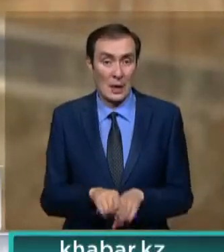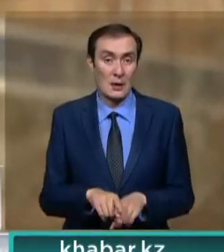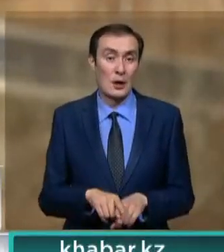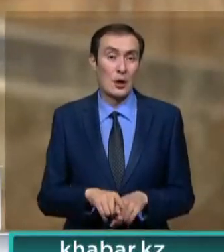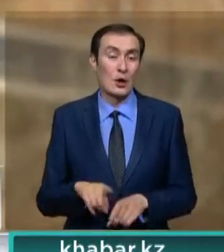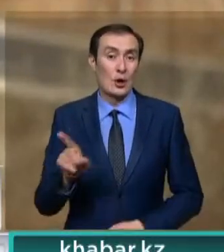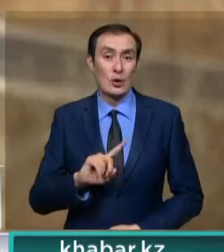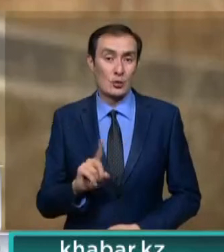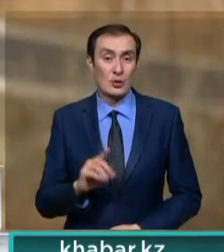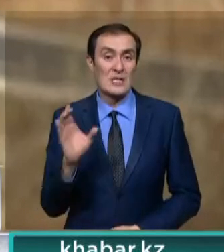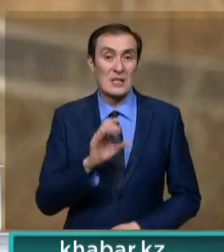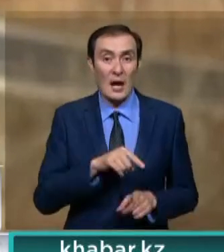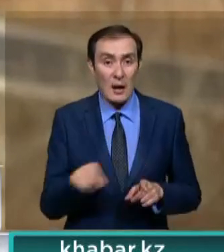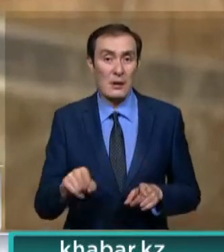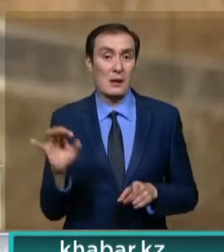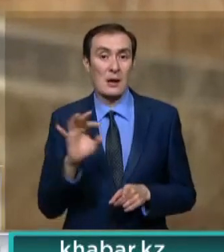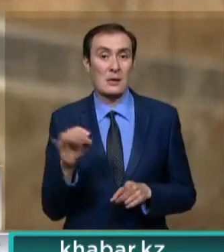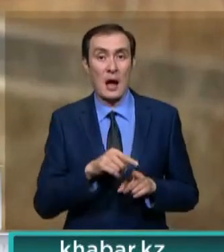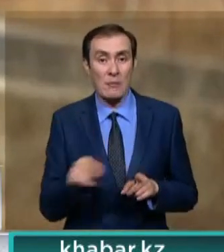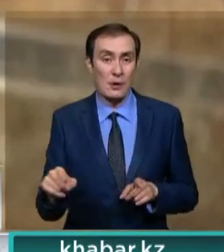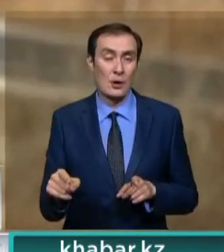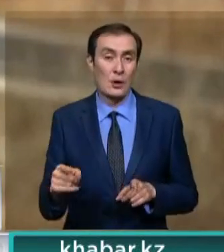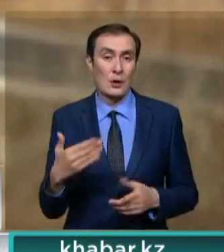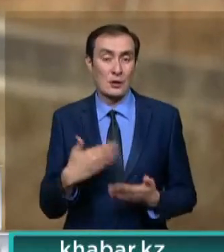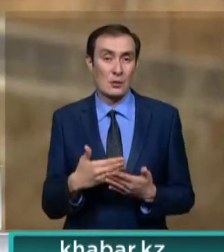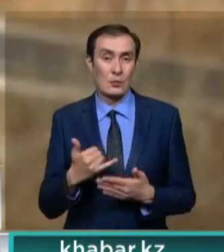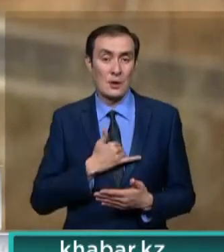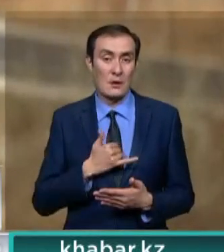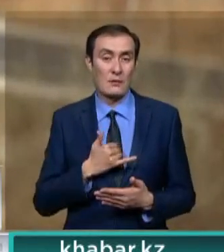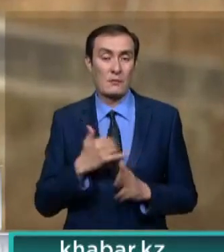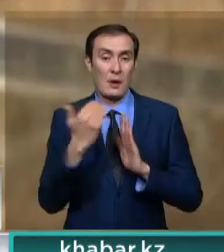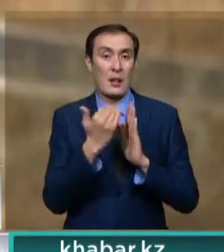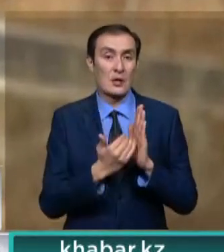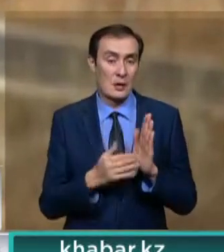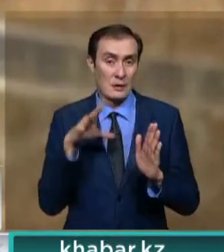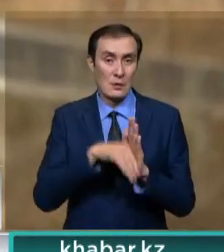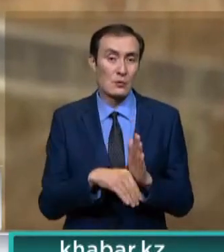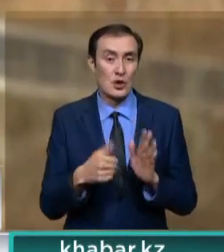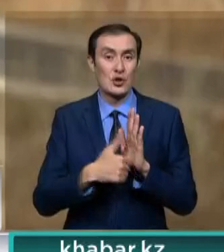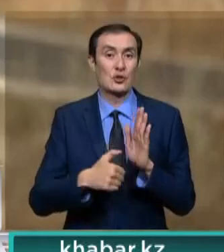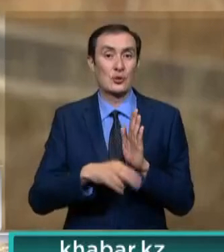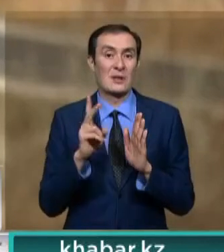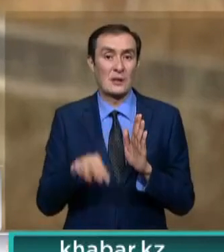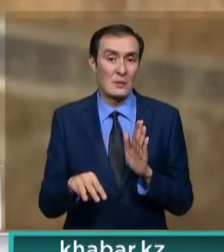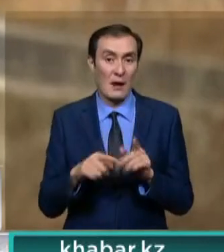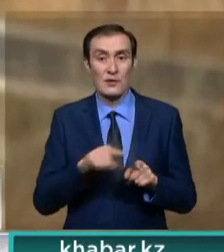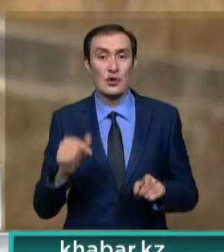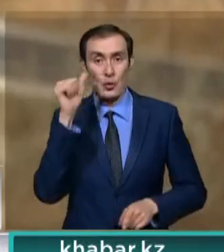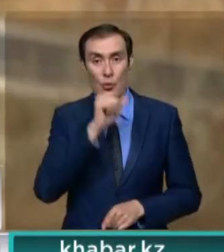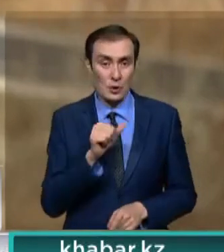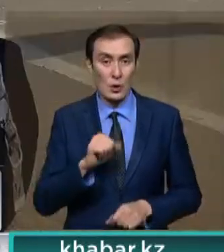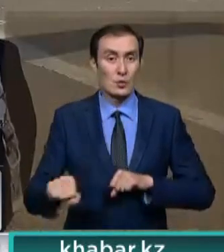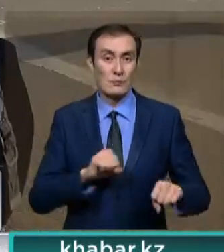что сентябрь, октябрь, у меня где-то за плечами в приложении около 600 километров. За год уже